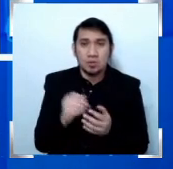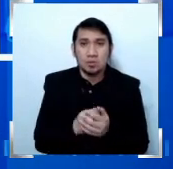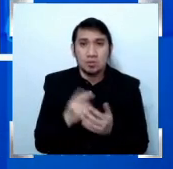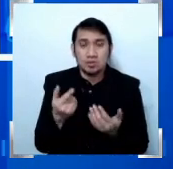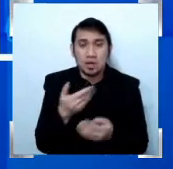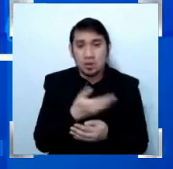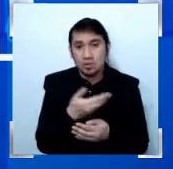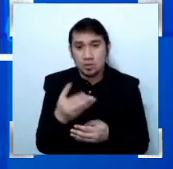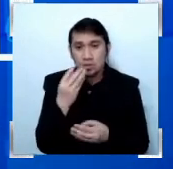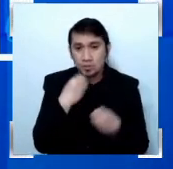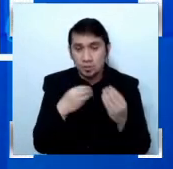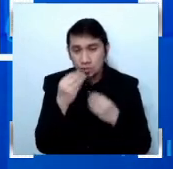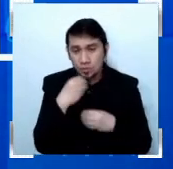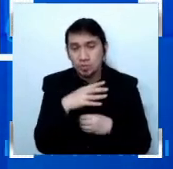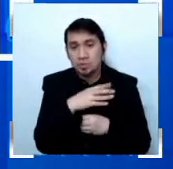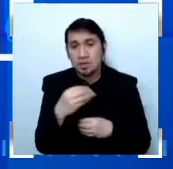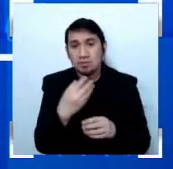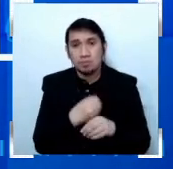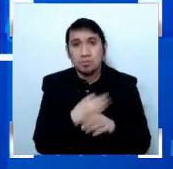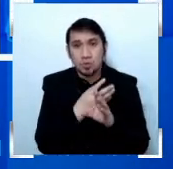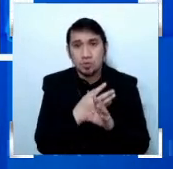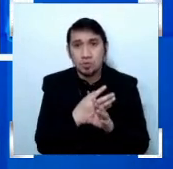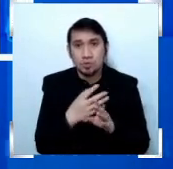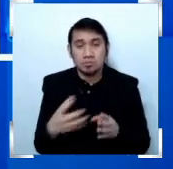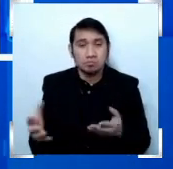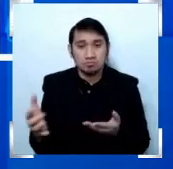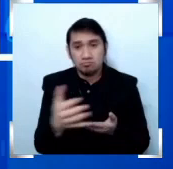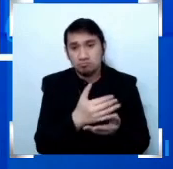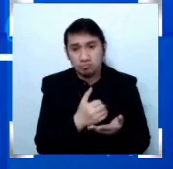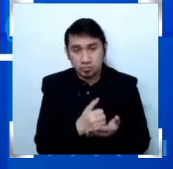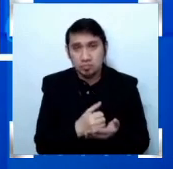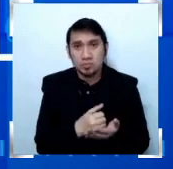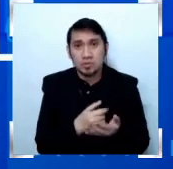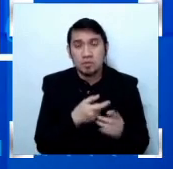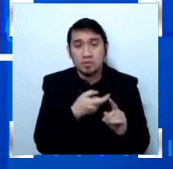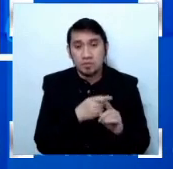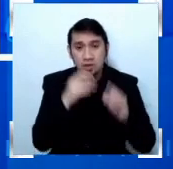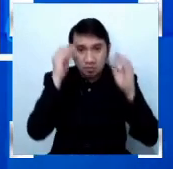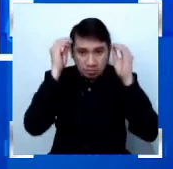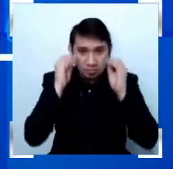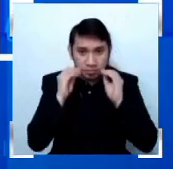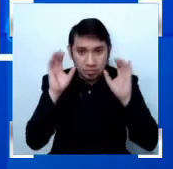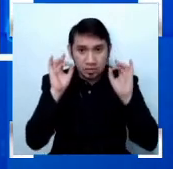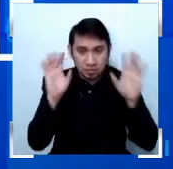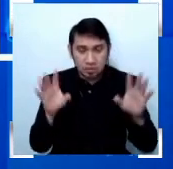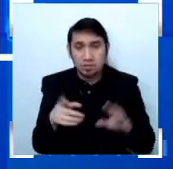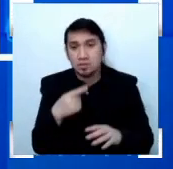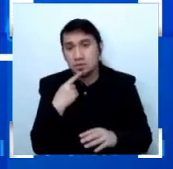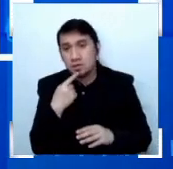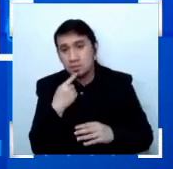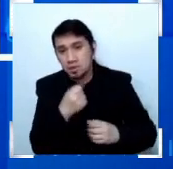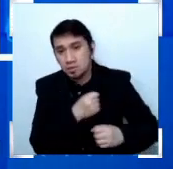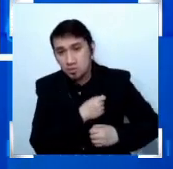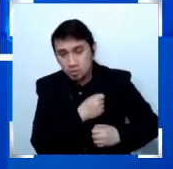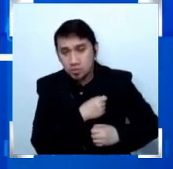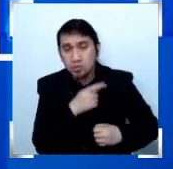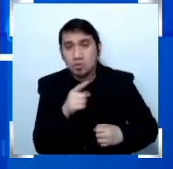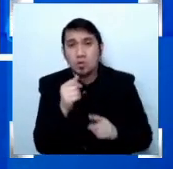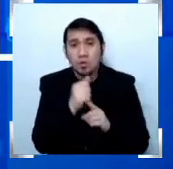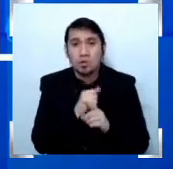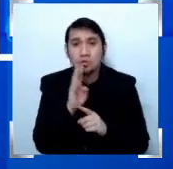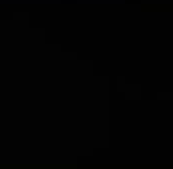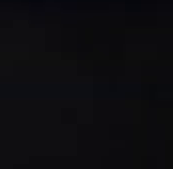at improvised bombs ang nasamsa mula sa mga bandido. Ayon sa militar, August 14 pa nagsimula ang enkwentro.